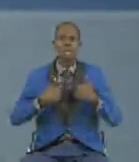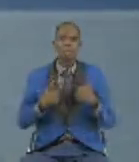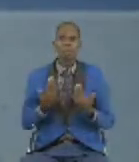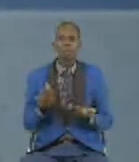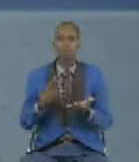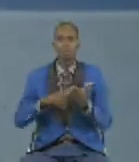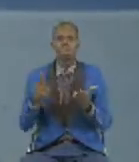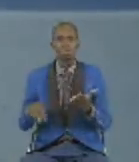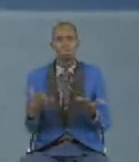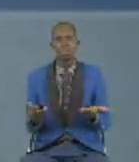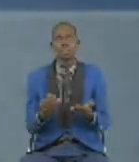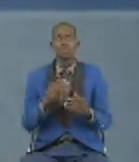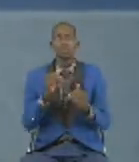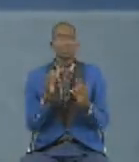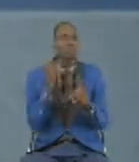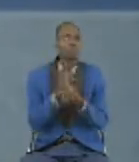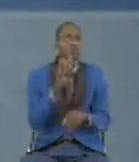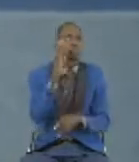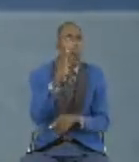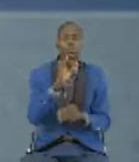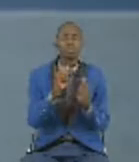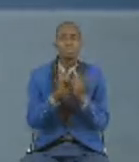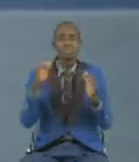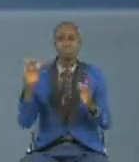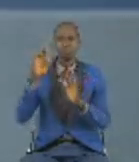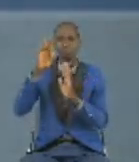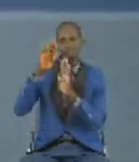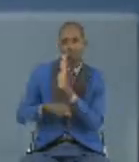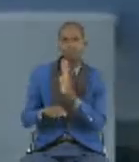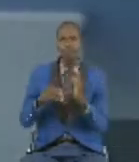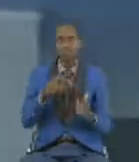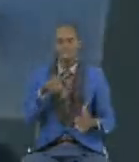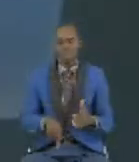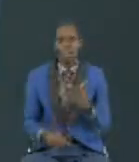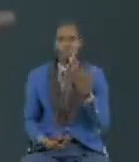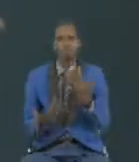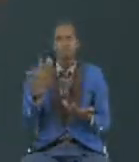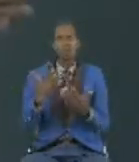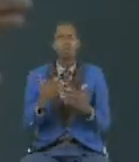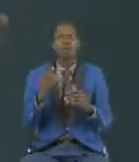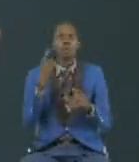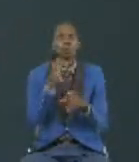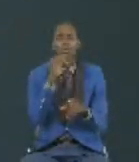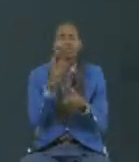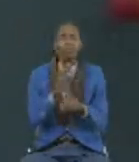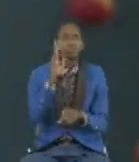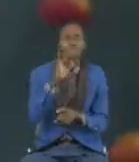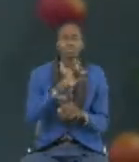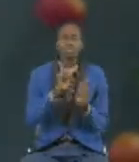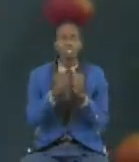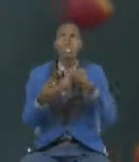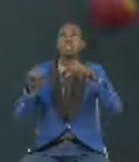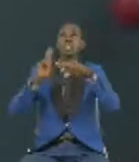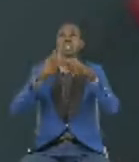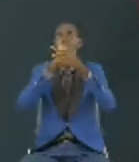prêcher sans dépeupler l'enfer? Qui veut seulement prêcher sans peupler le ciel? Qui veut seulement prêcher